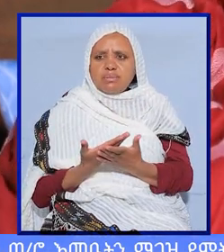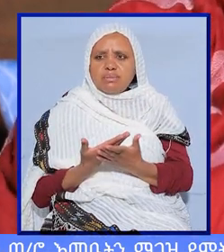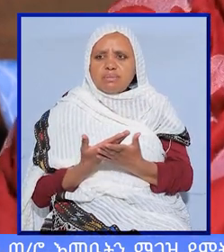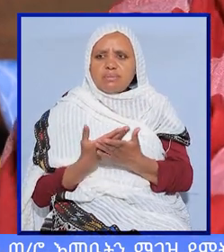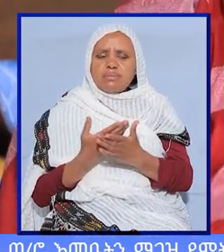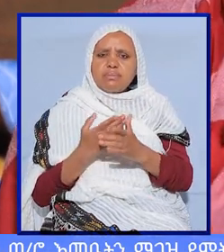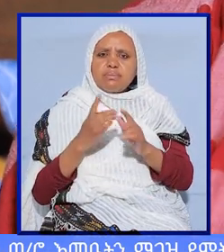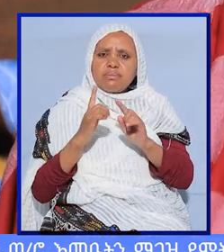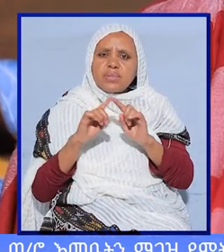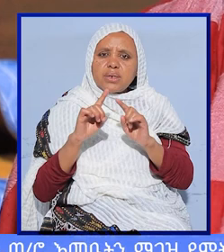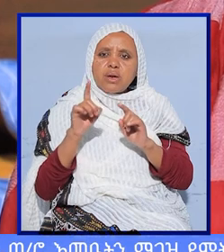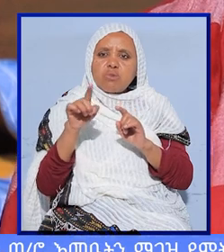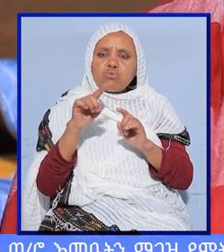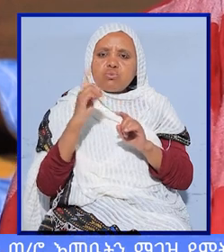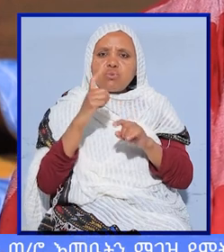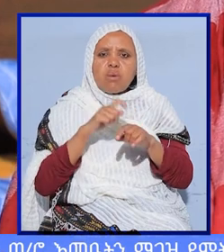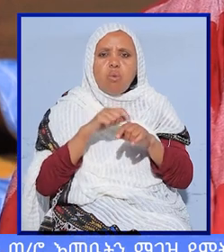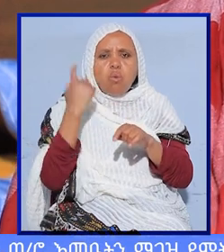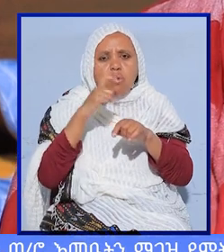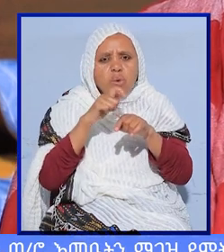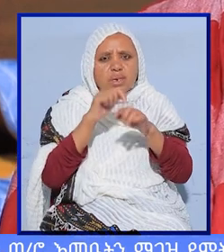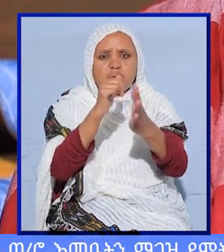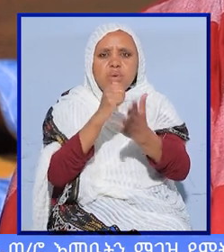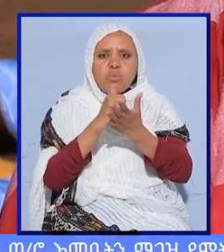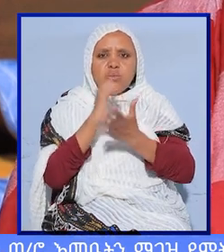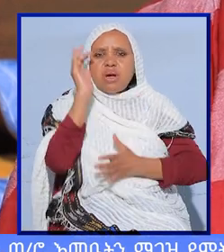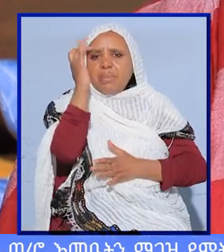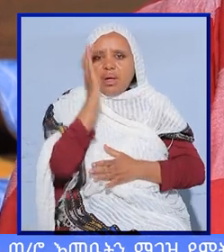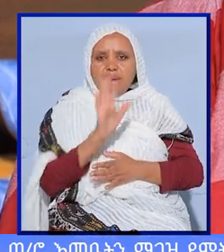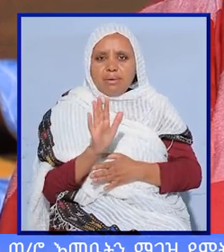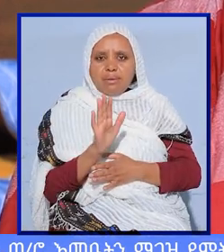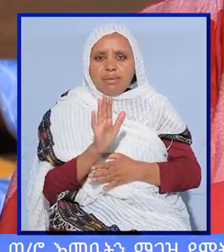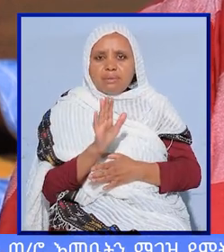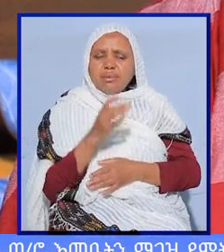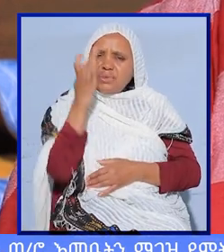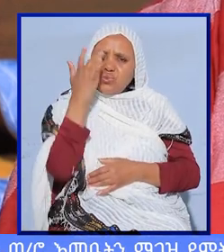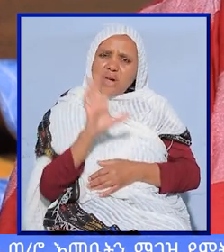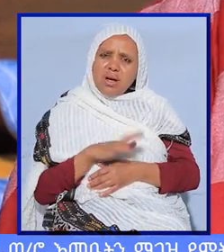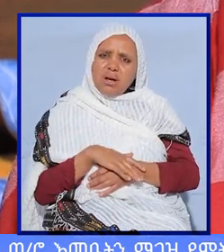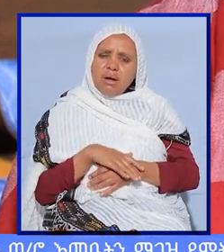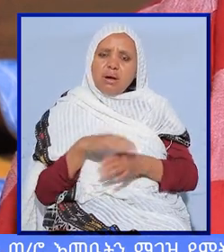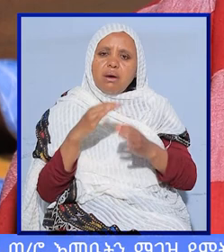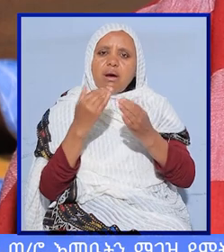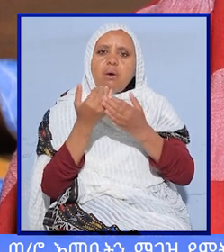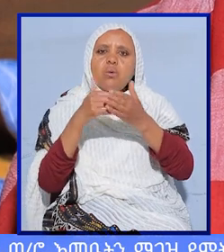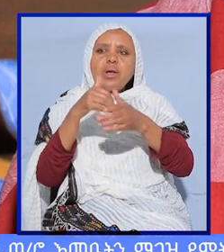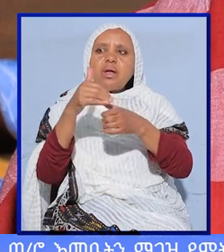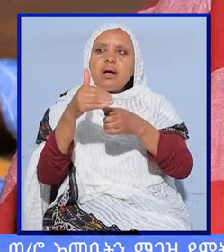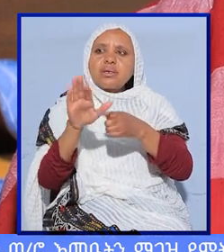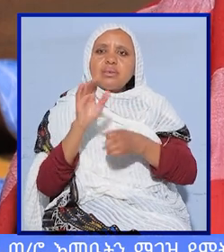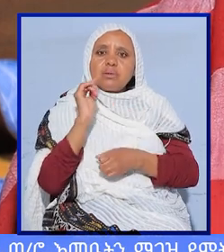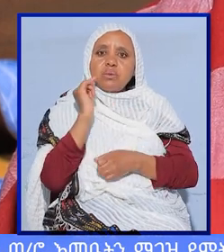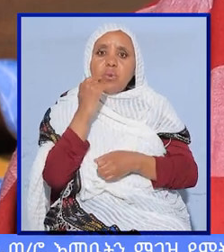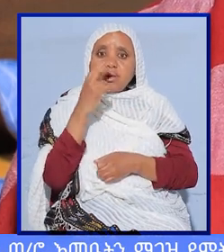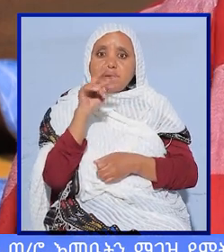የእነሱ ነው ሁሌ ነው ይረዱች። ሁሌ እንጃ አረና ይወጣ ስል